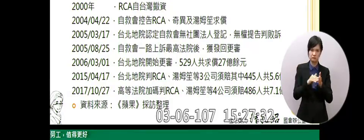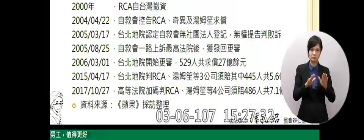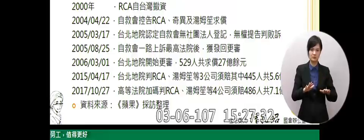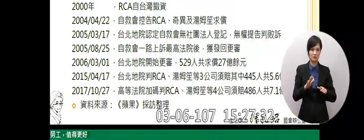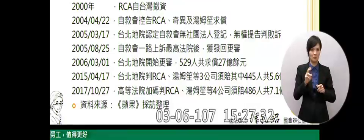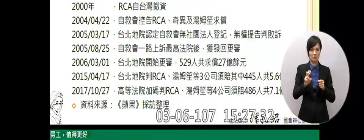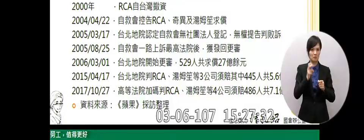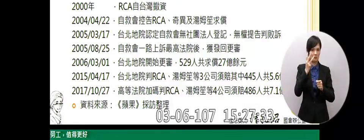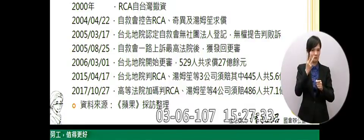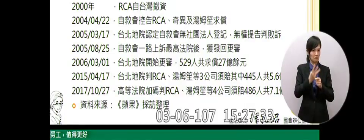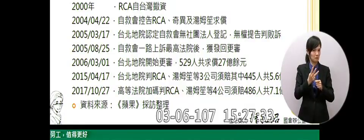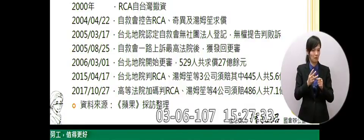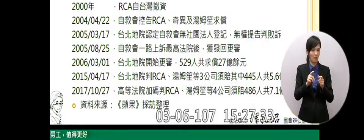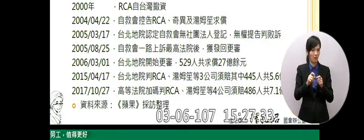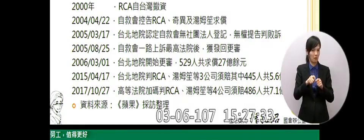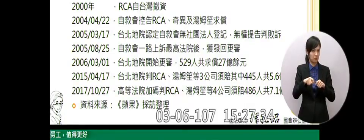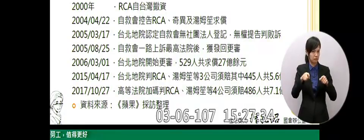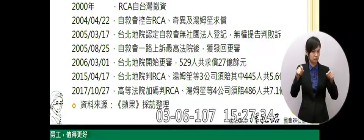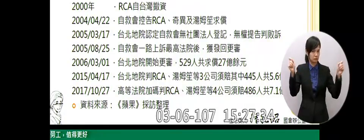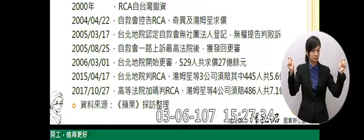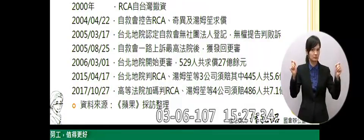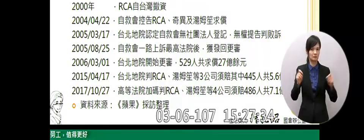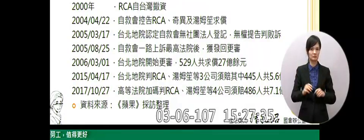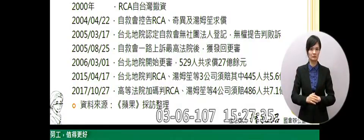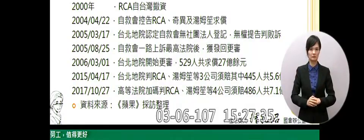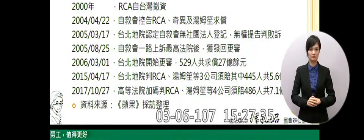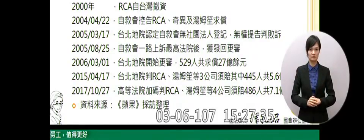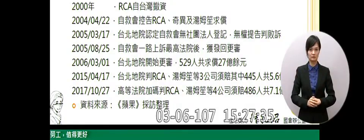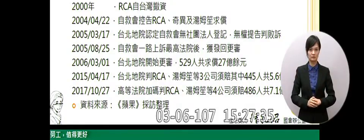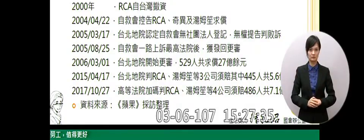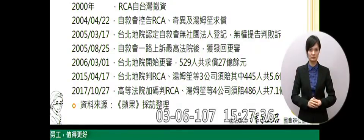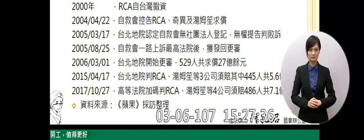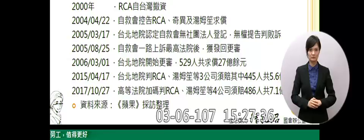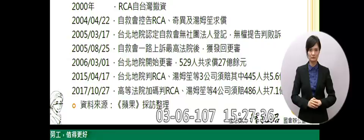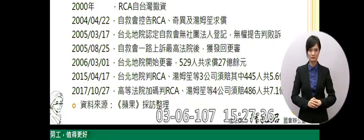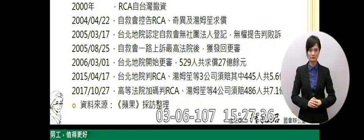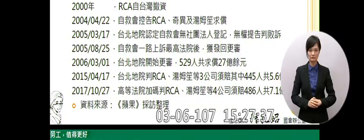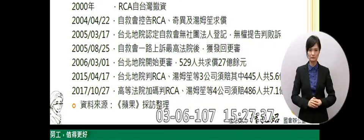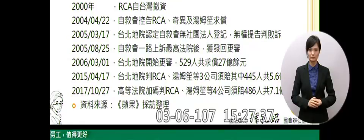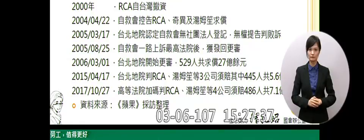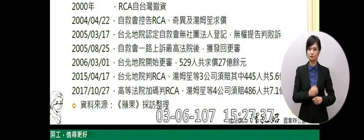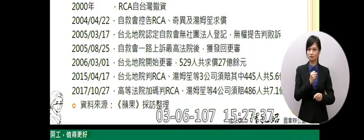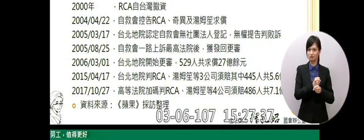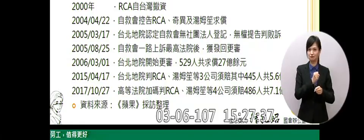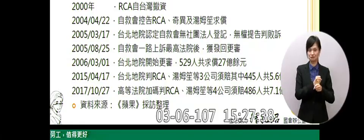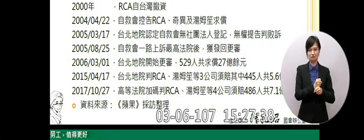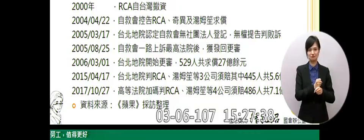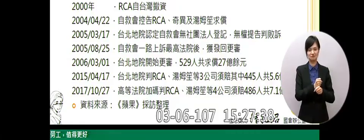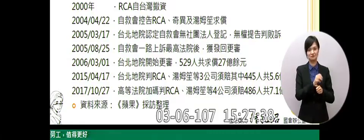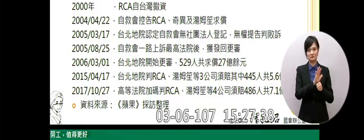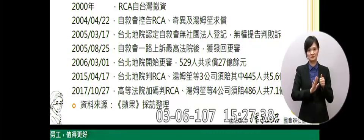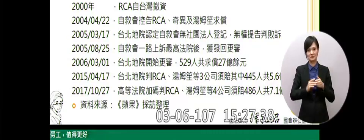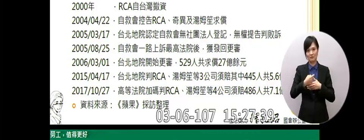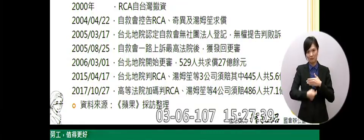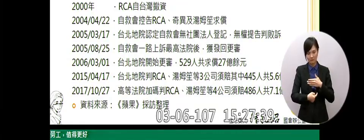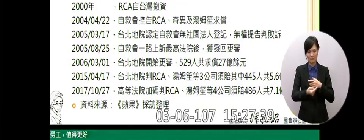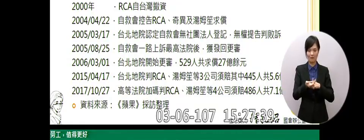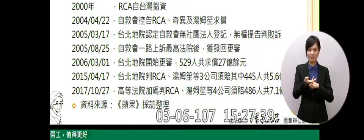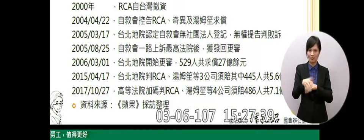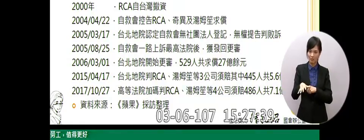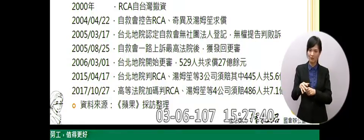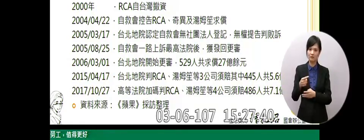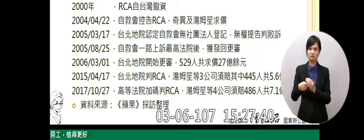间，因为罹难、职灾、癌症，死亡